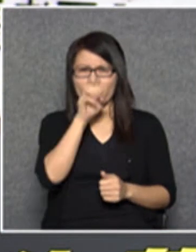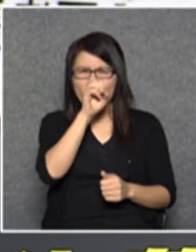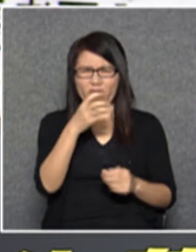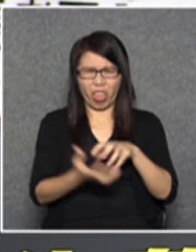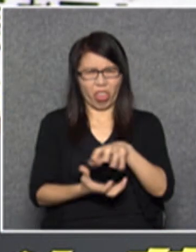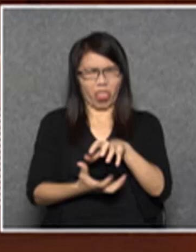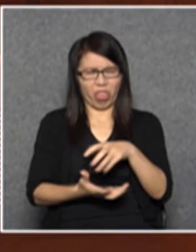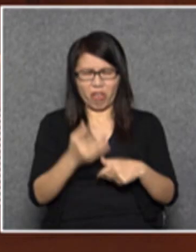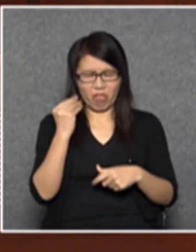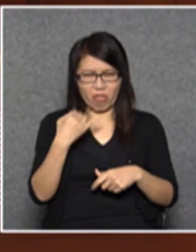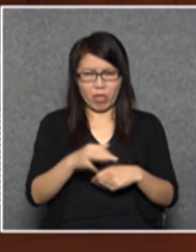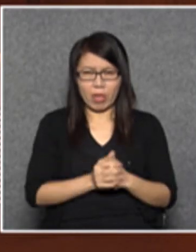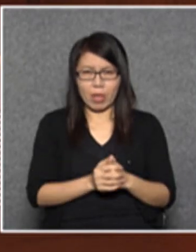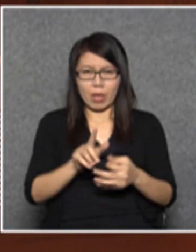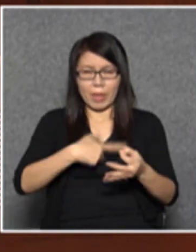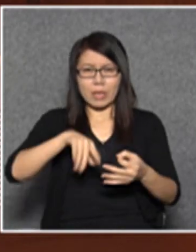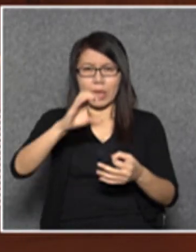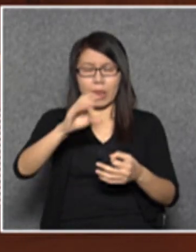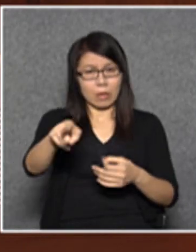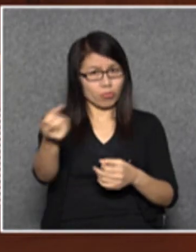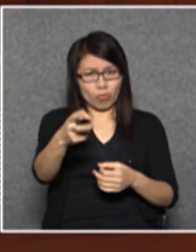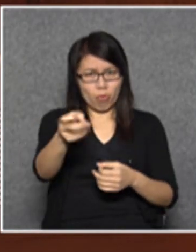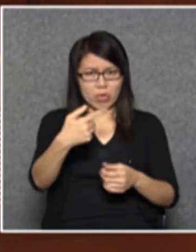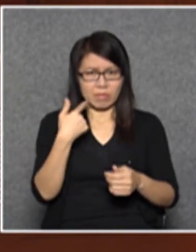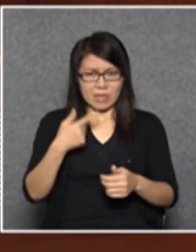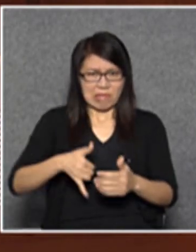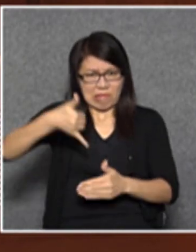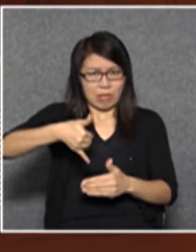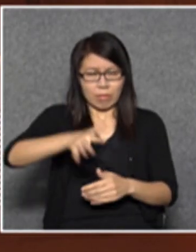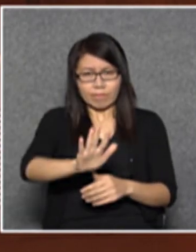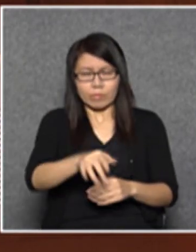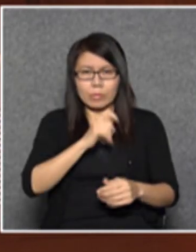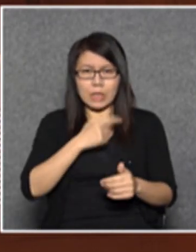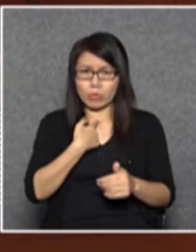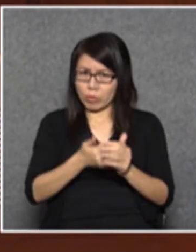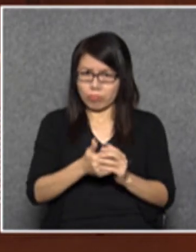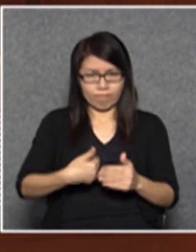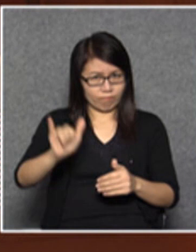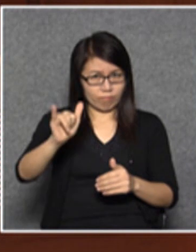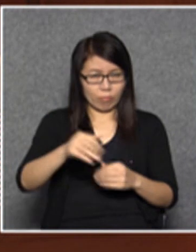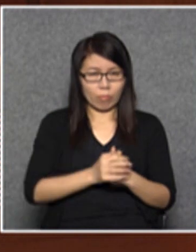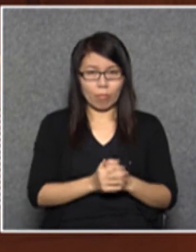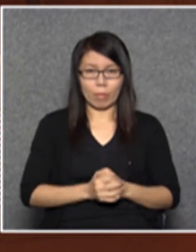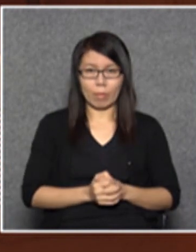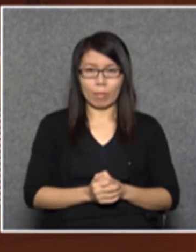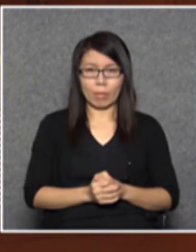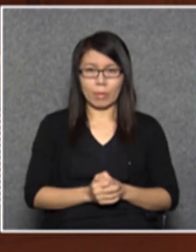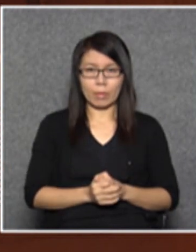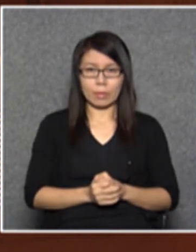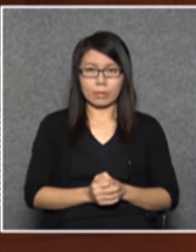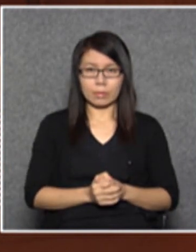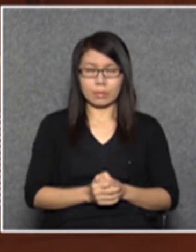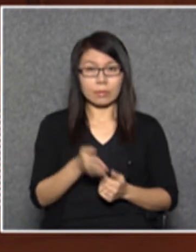陳偉業議員，陳偉業議員，如果你再不守規則呢，我就要要求你離開會議廳。